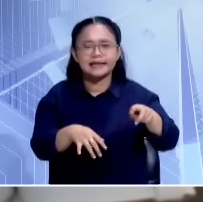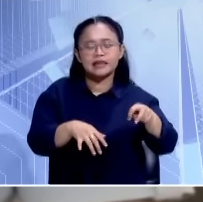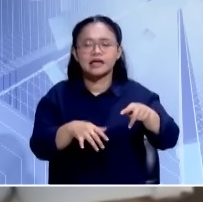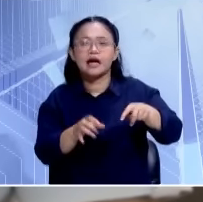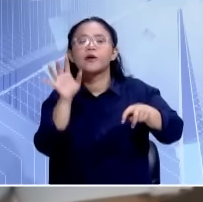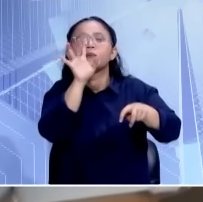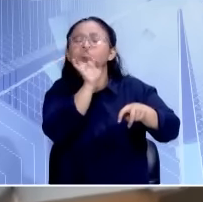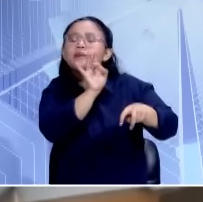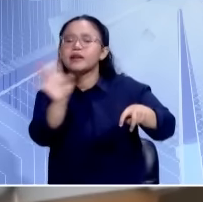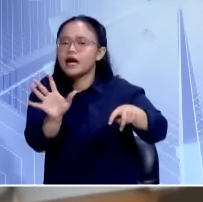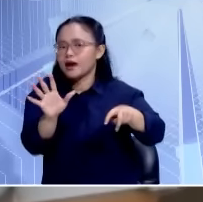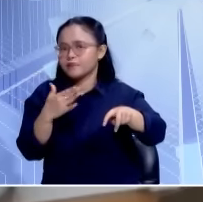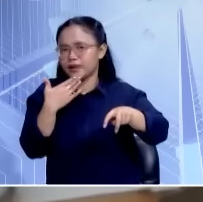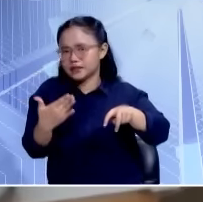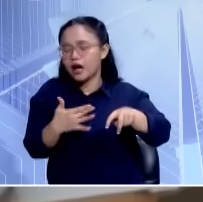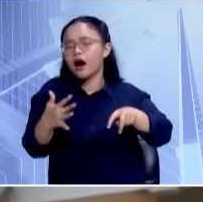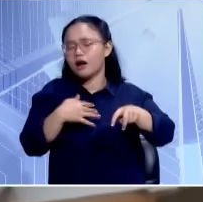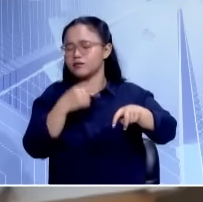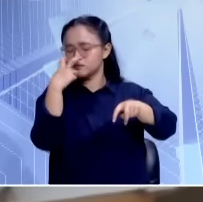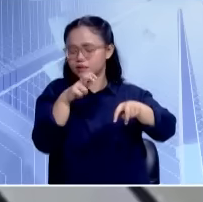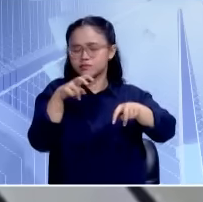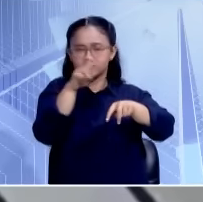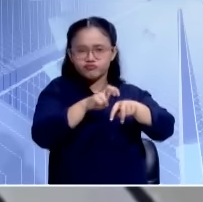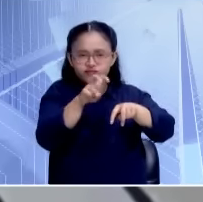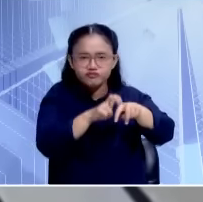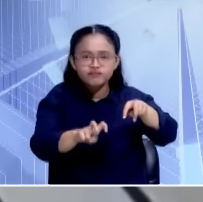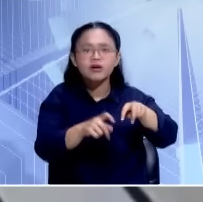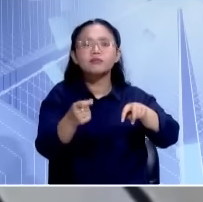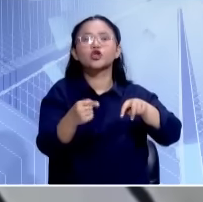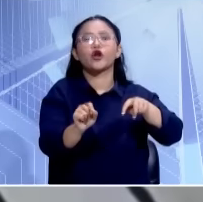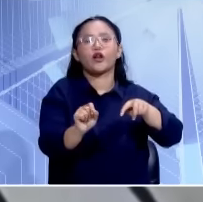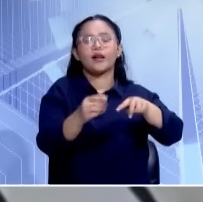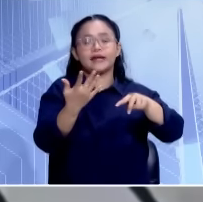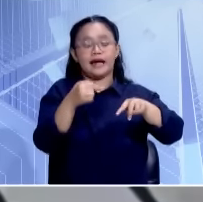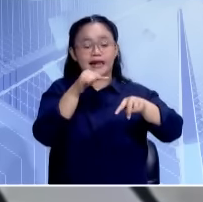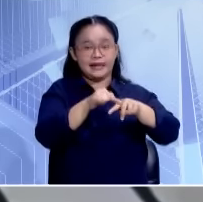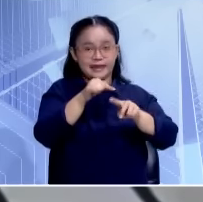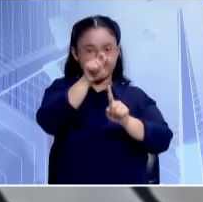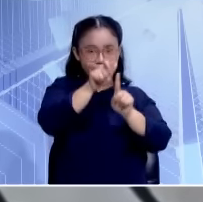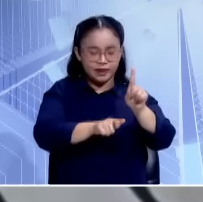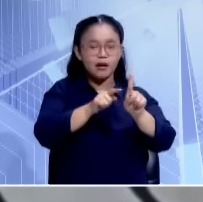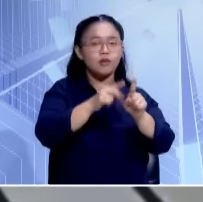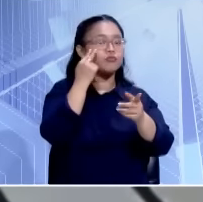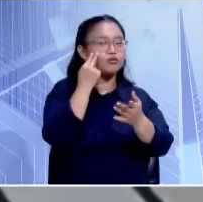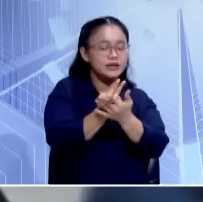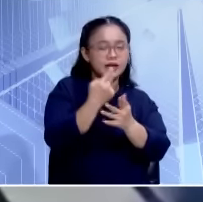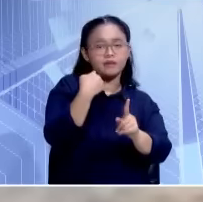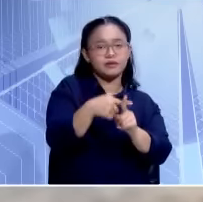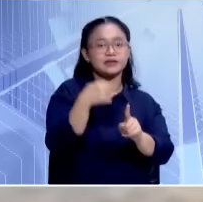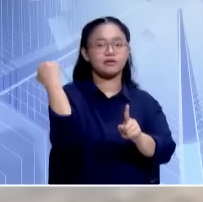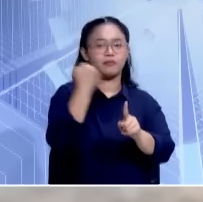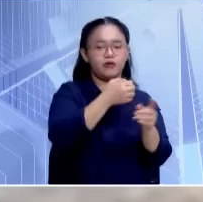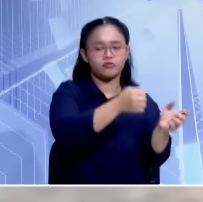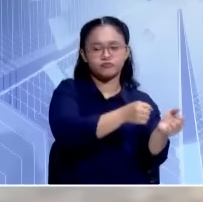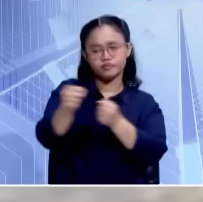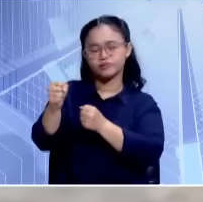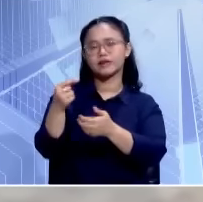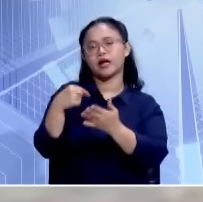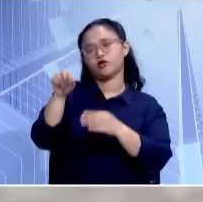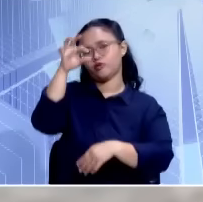yang harus didalami untuk penggeledahan. Saat ini pelaku beserta barang bukti sudah diserahkan ke Polsek Cempaka